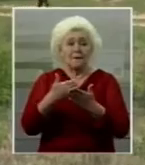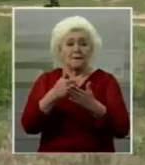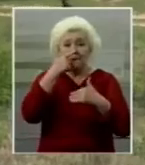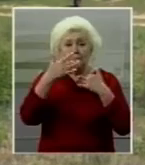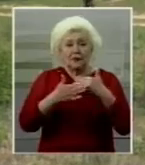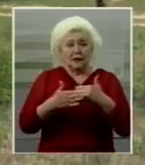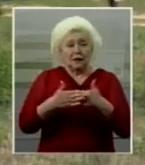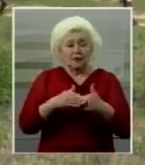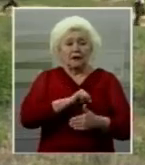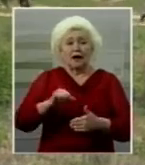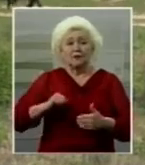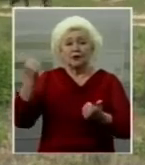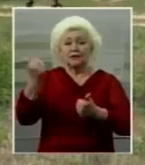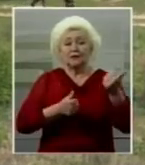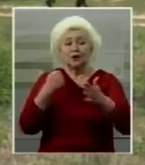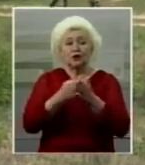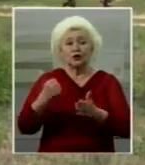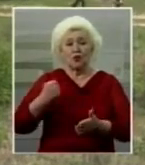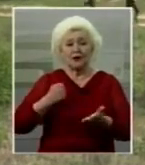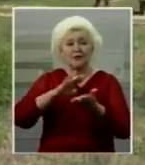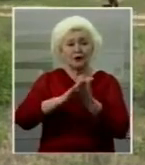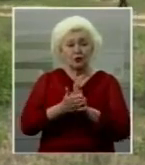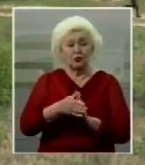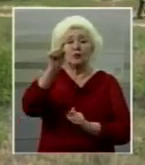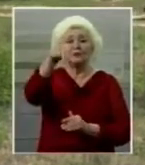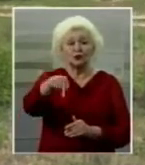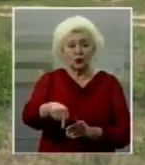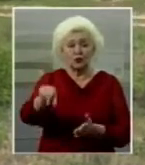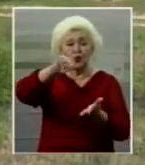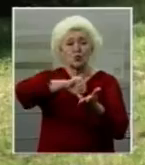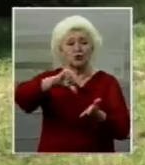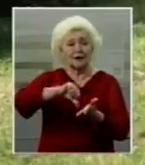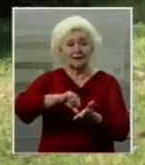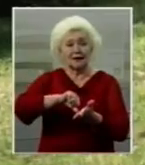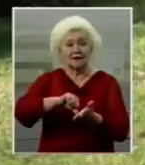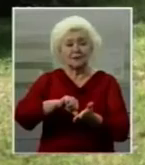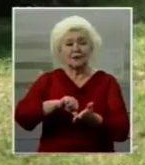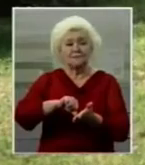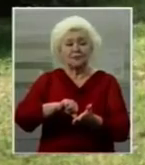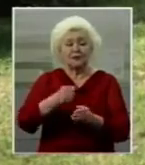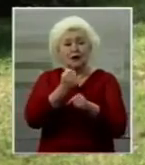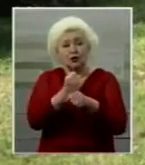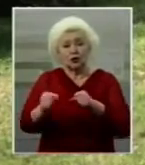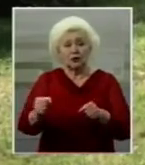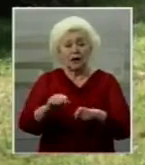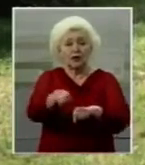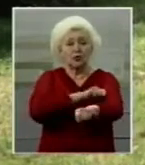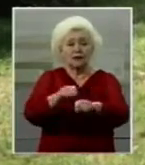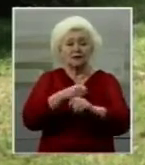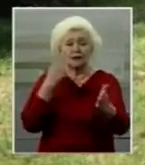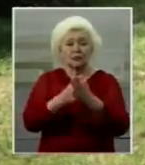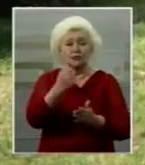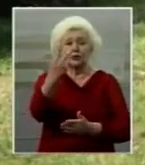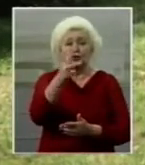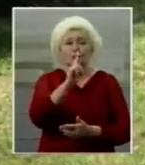Приближаємо самі змагання до бойових умов. Тому учасники долають дистанцію до